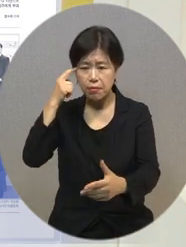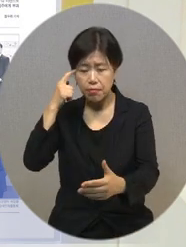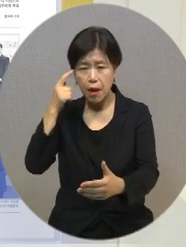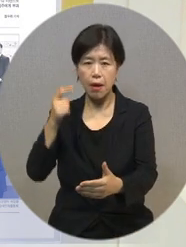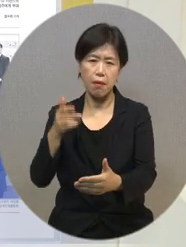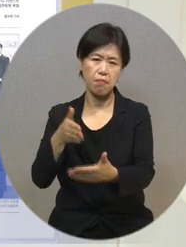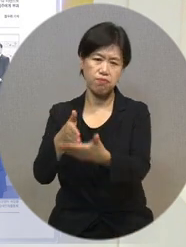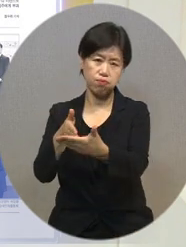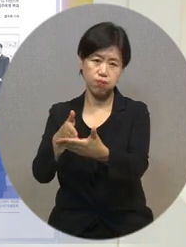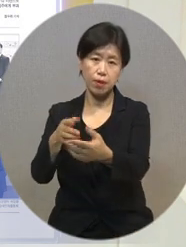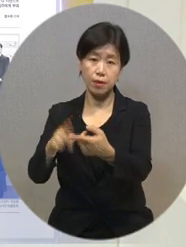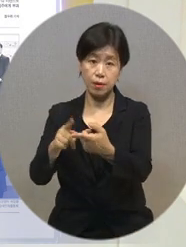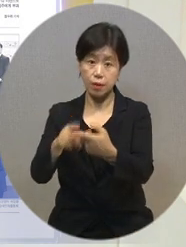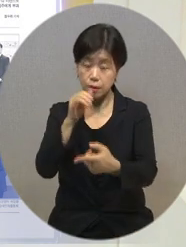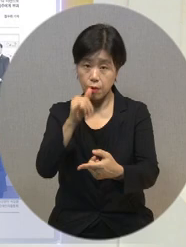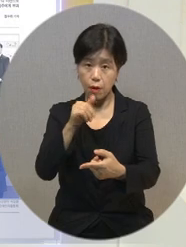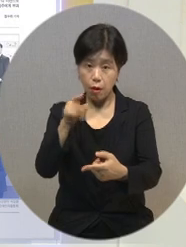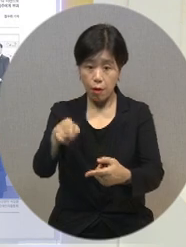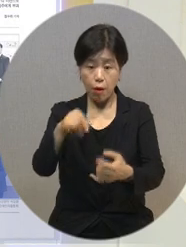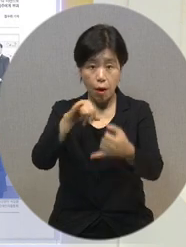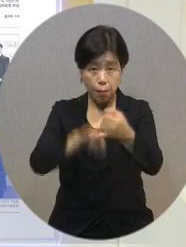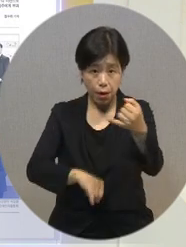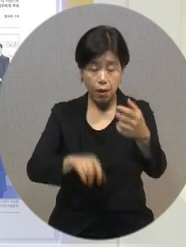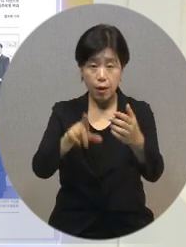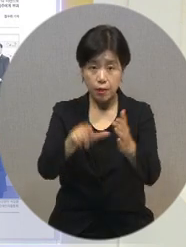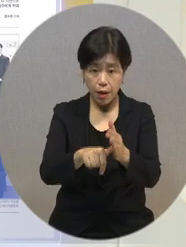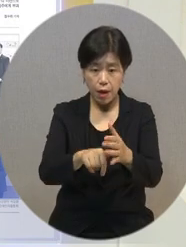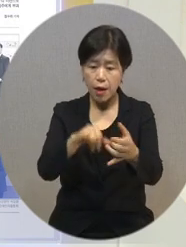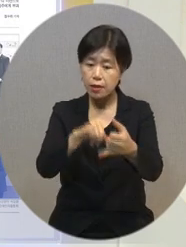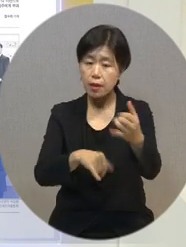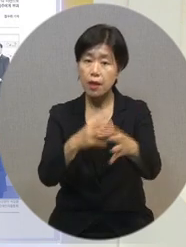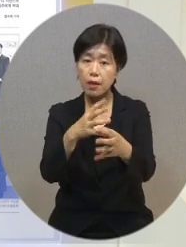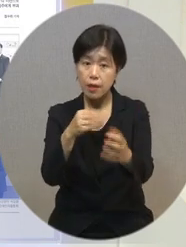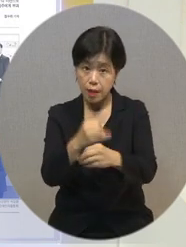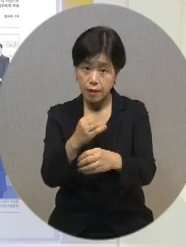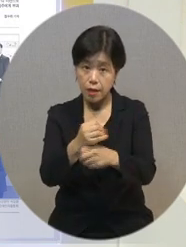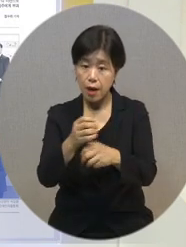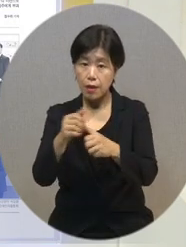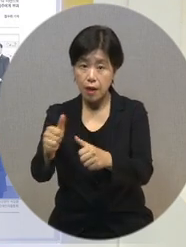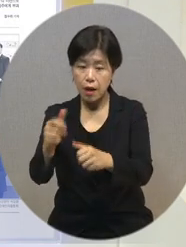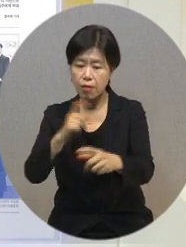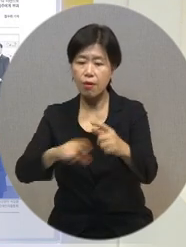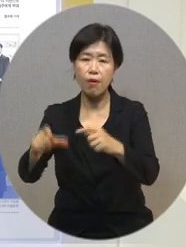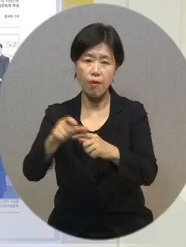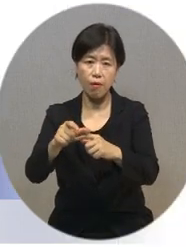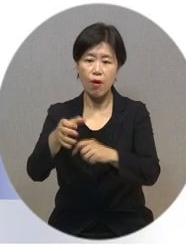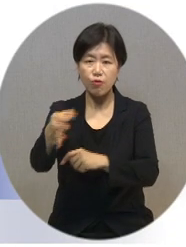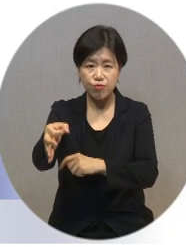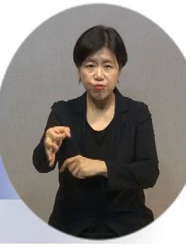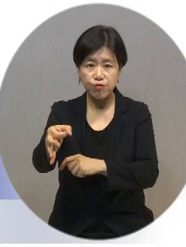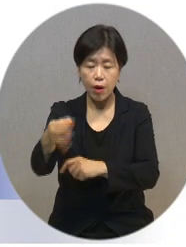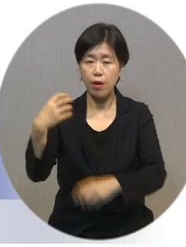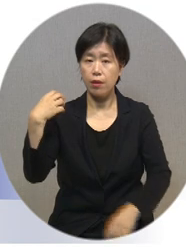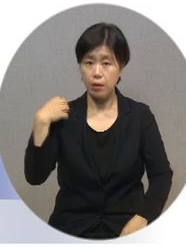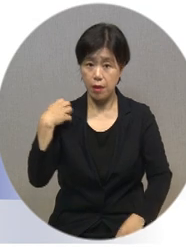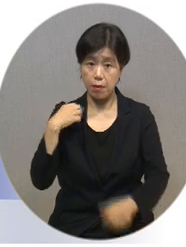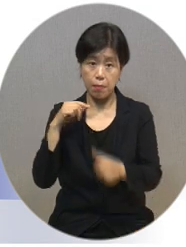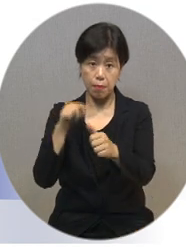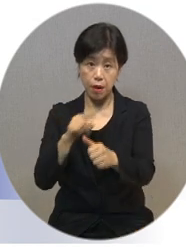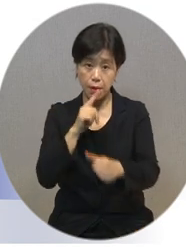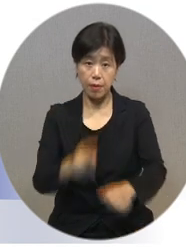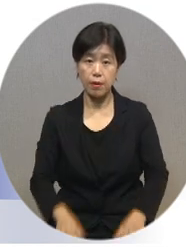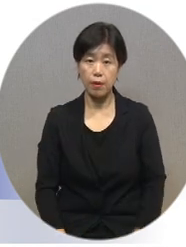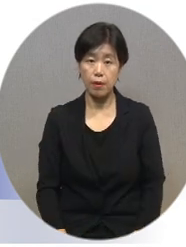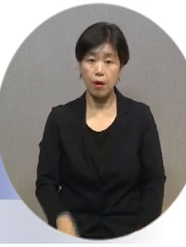신설하고 체납시 연체금을 체납 일수에 따라 부과하도록 개정했다 소식입니다 정부는